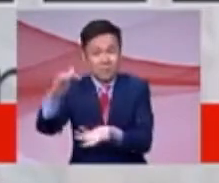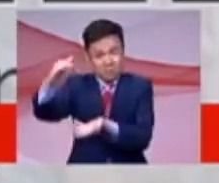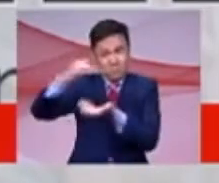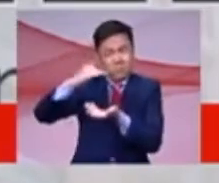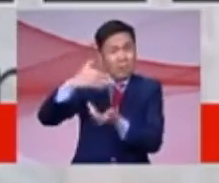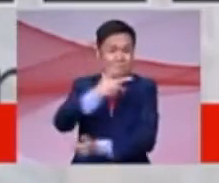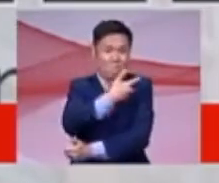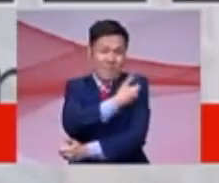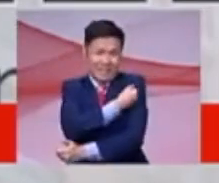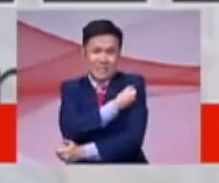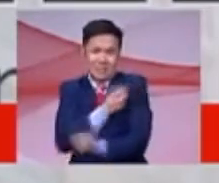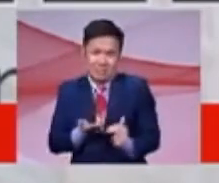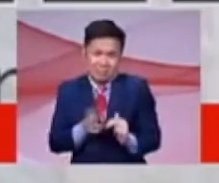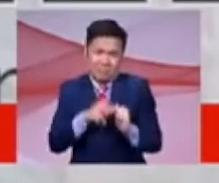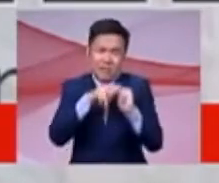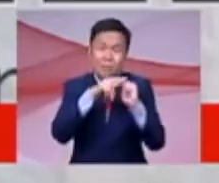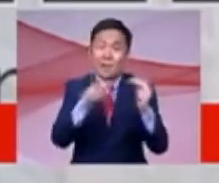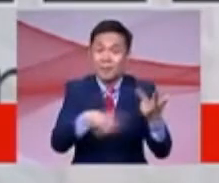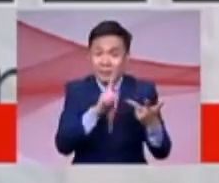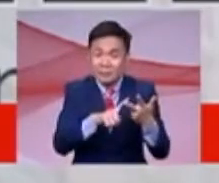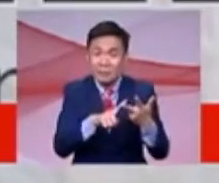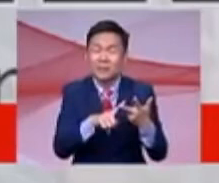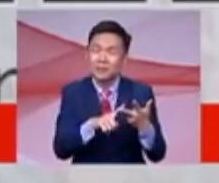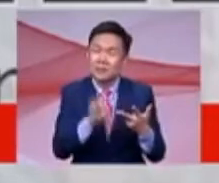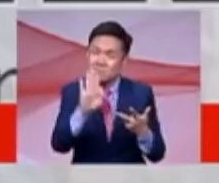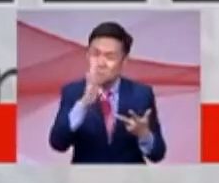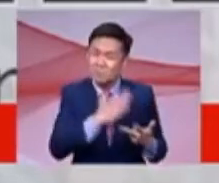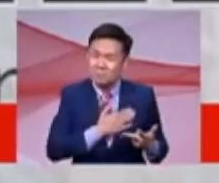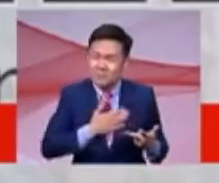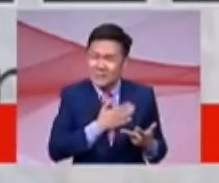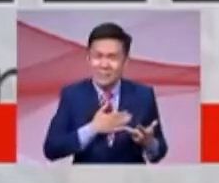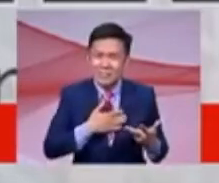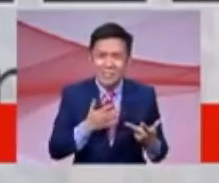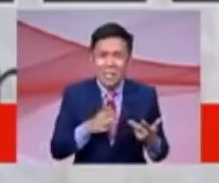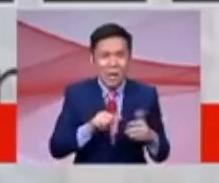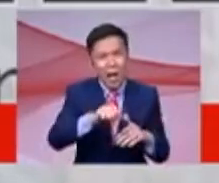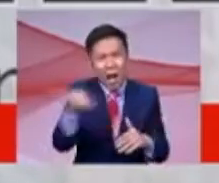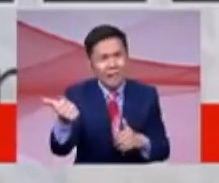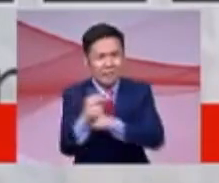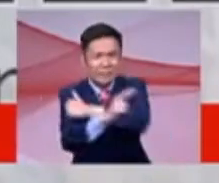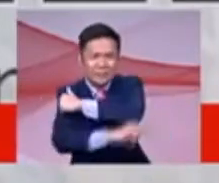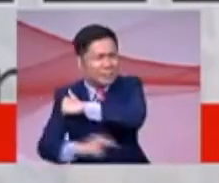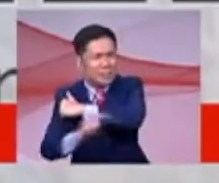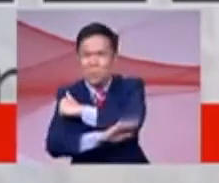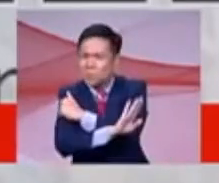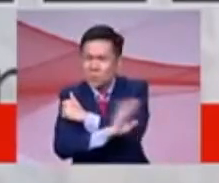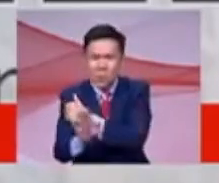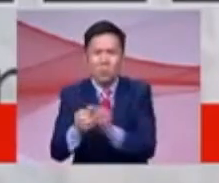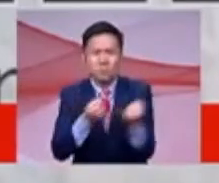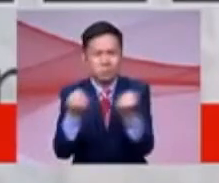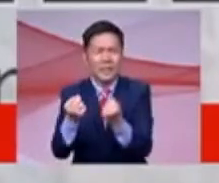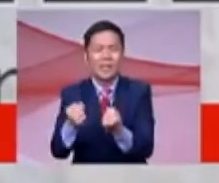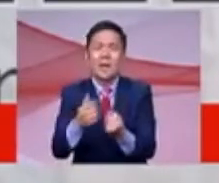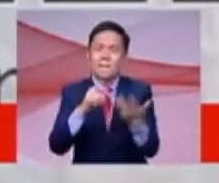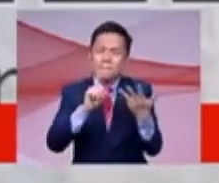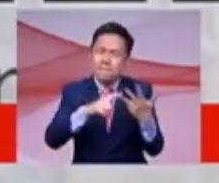kita, dan kita kena elakkan merentas negeri. Dan nasihat Kementerian Kesihatan kepada semua, duduk di rumah kalau